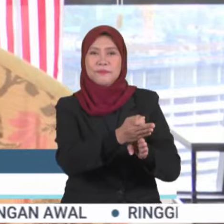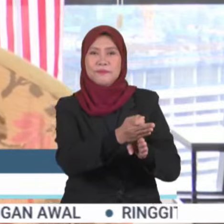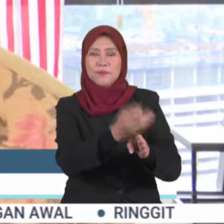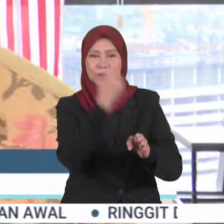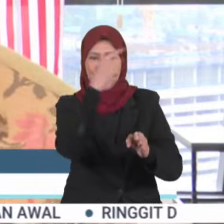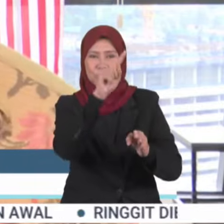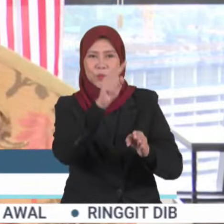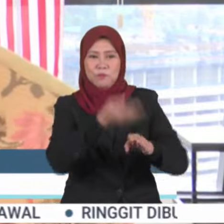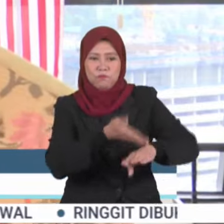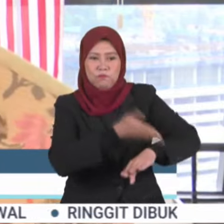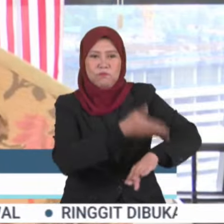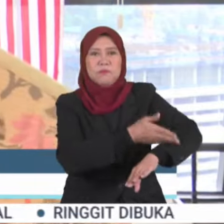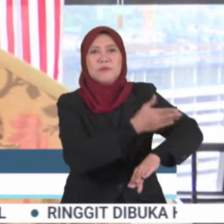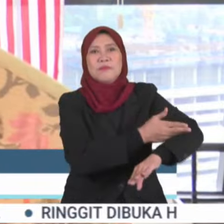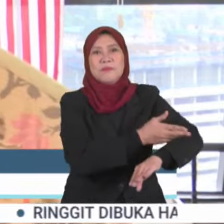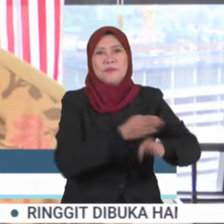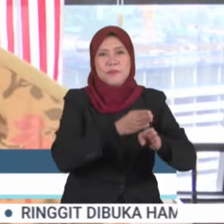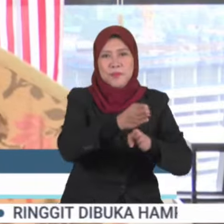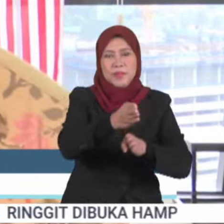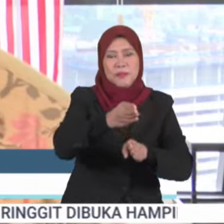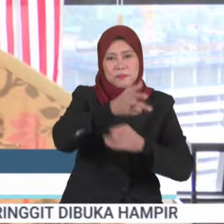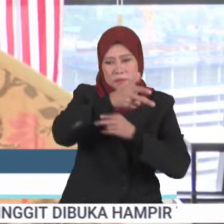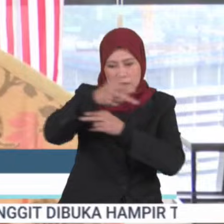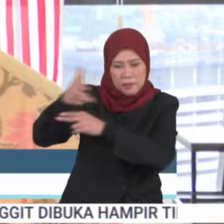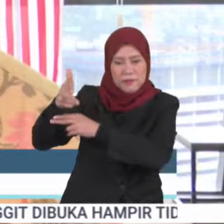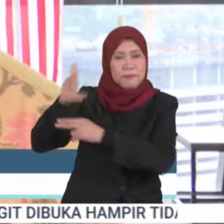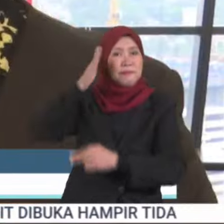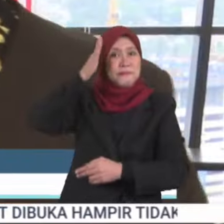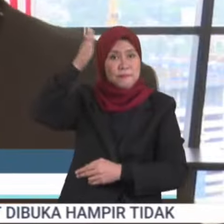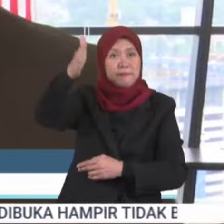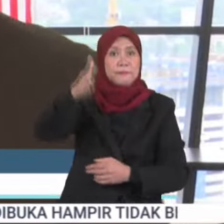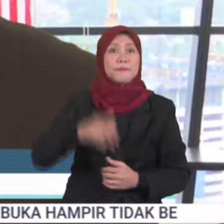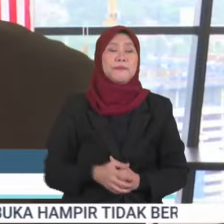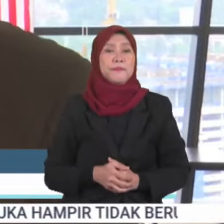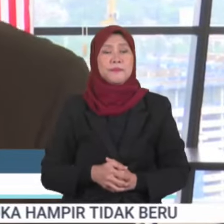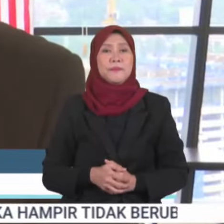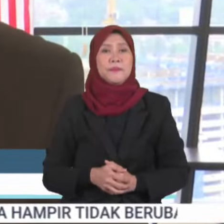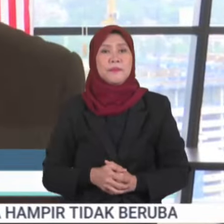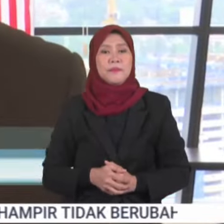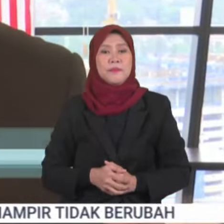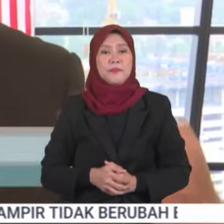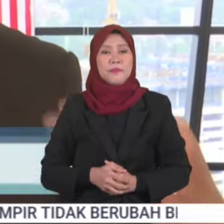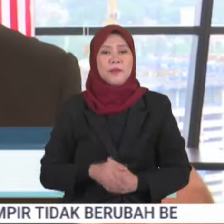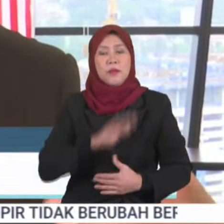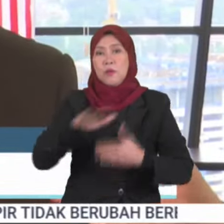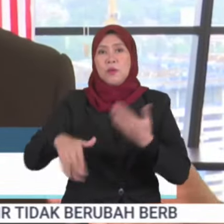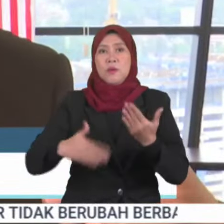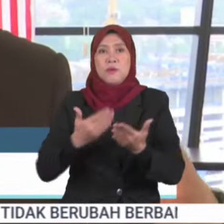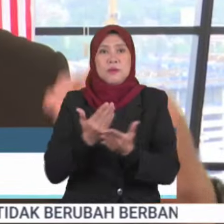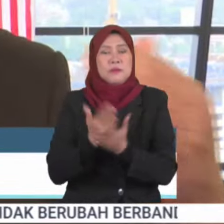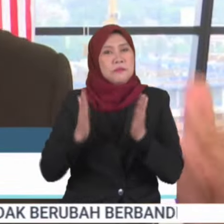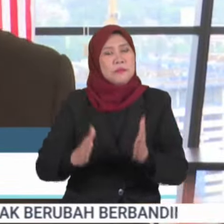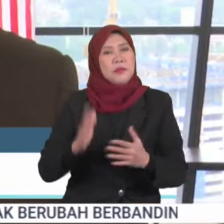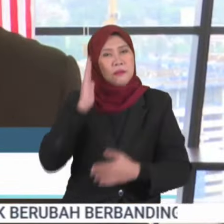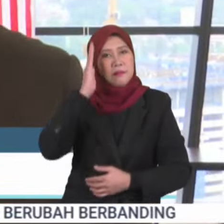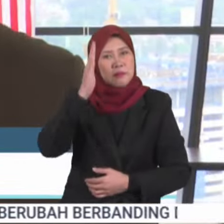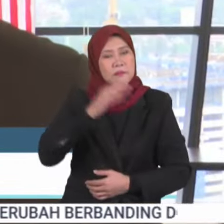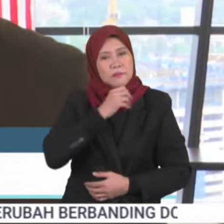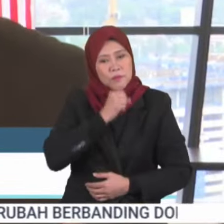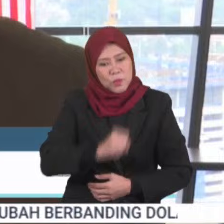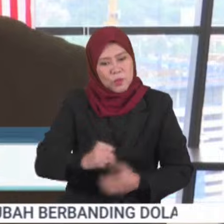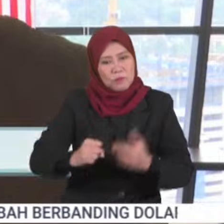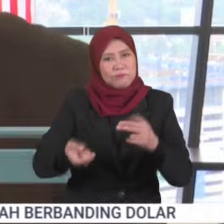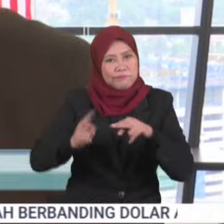pergi lebih jauh dalam bidang penyiaran di masa hadapan. Saya rasa semua orang akan sampai pada usianya yang